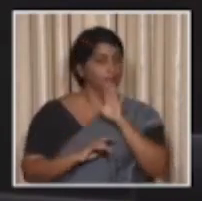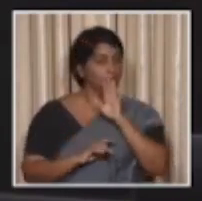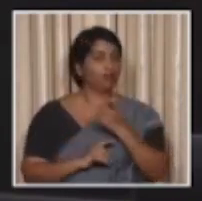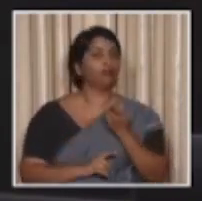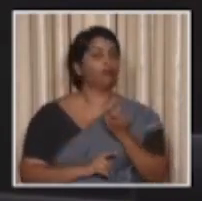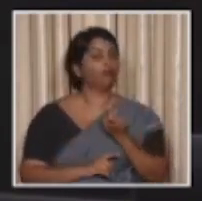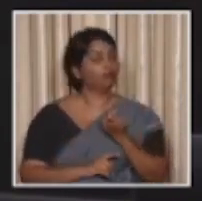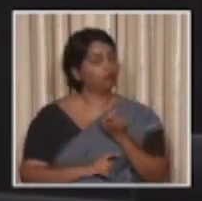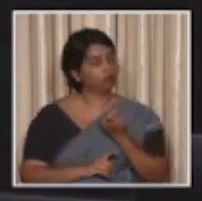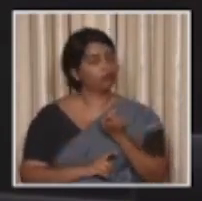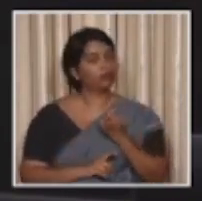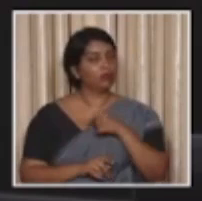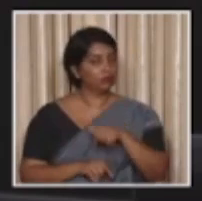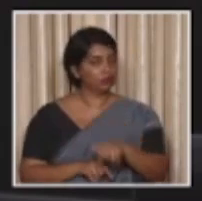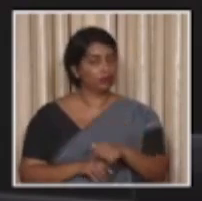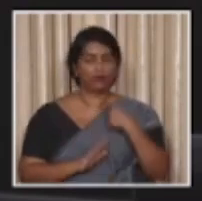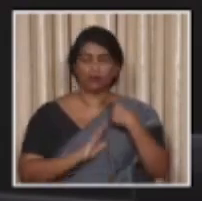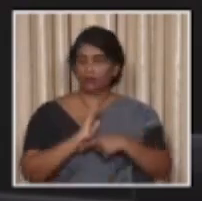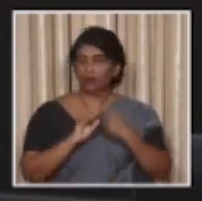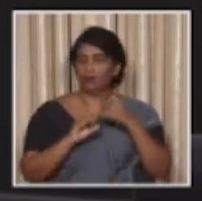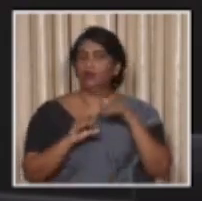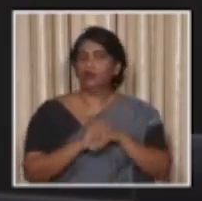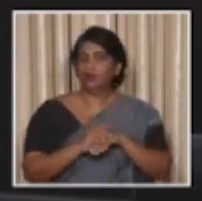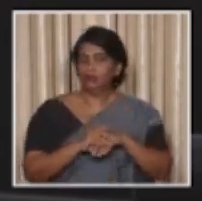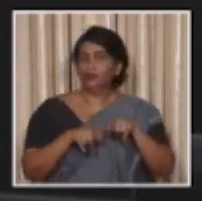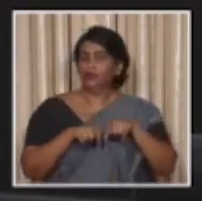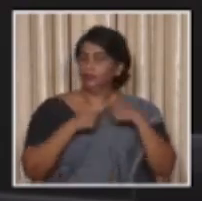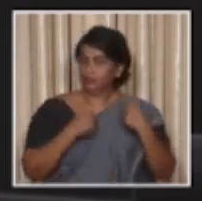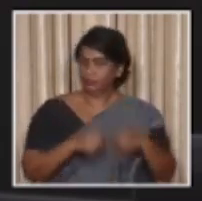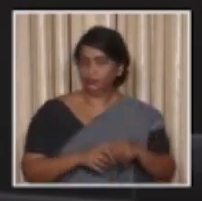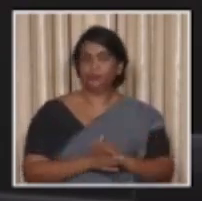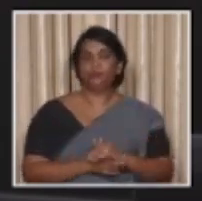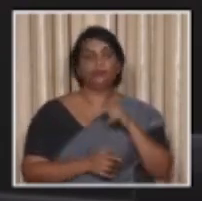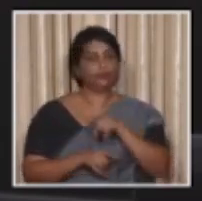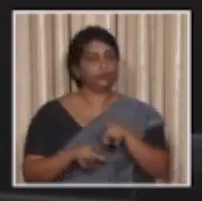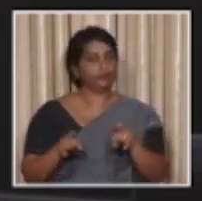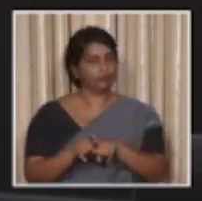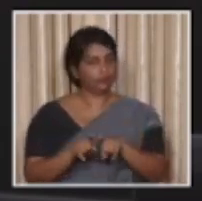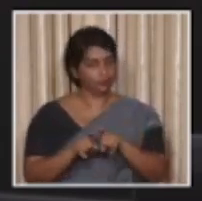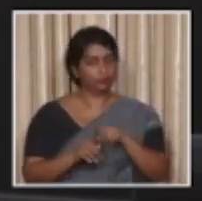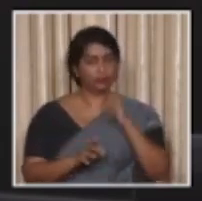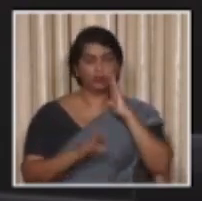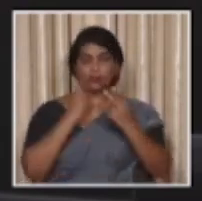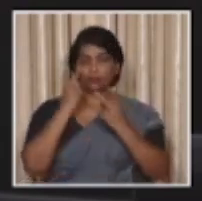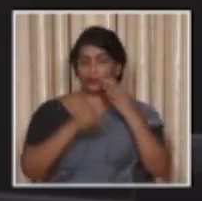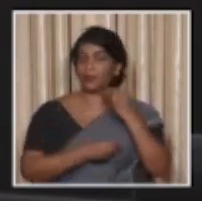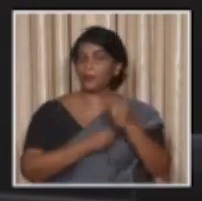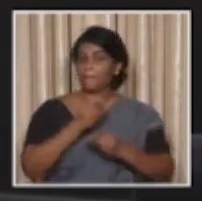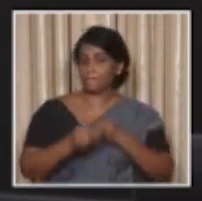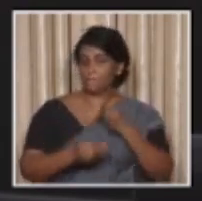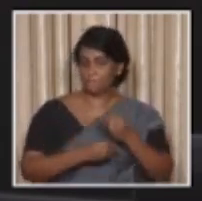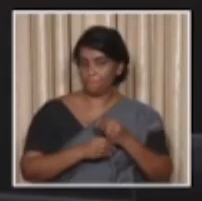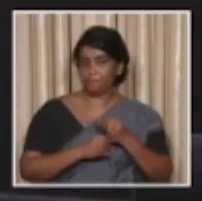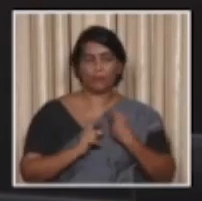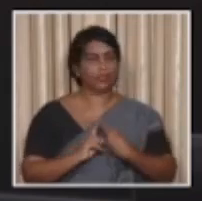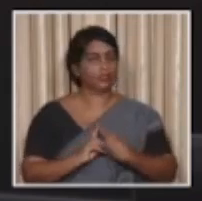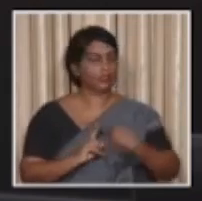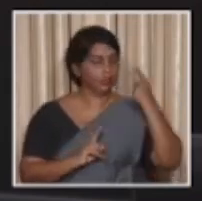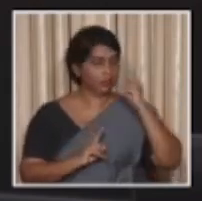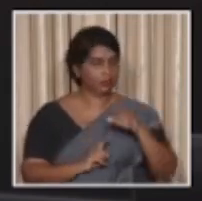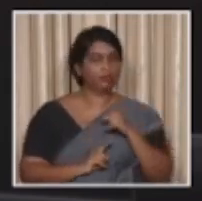මුදල් මේ රට තුළ වියදම් කරනවා. මේත් එක්ක සංචාරක කර්මාන්තයේ දියුණුව